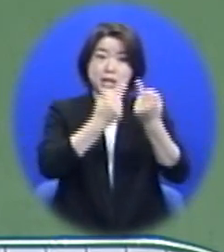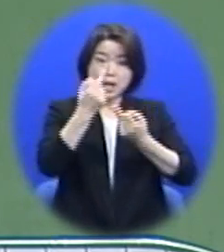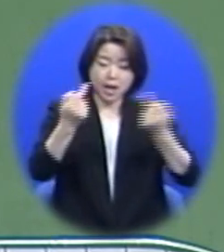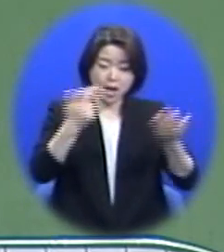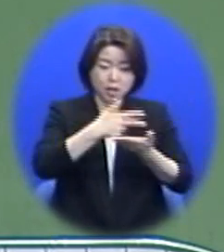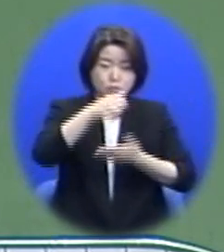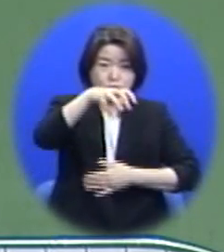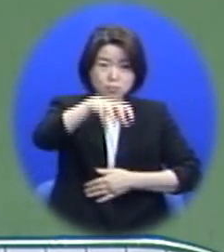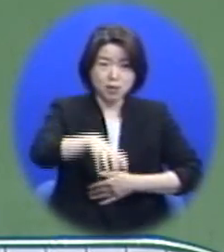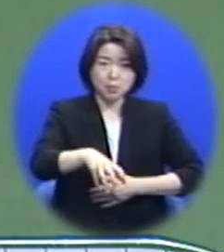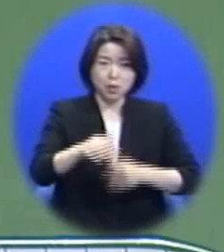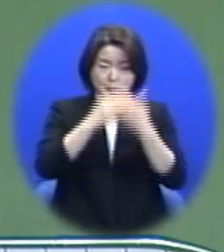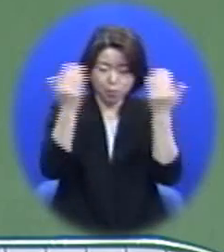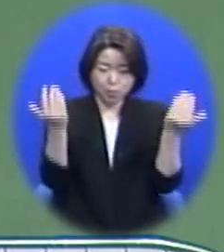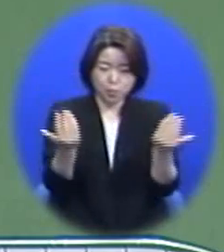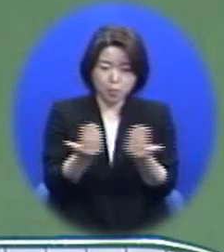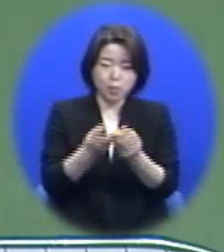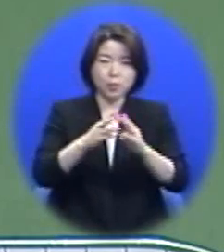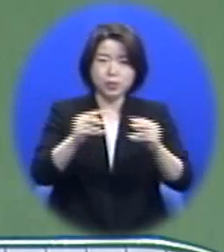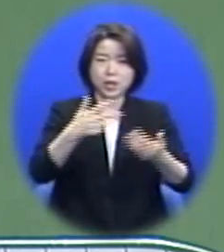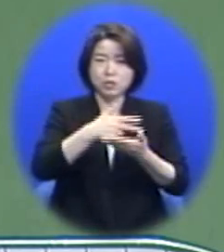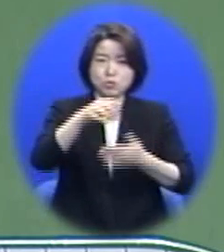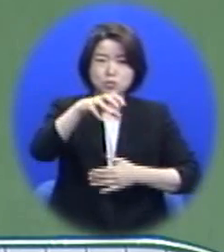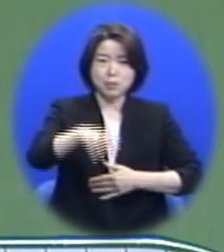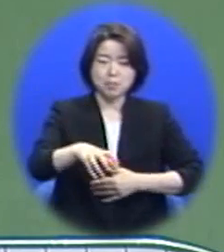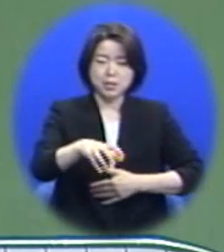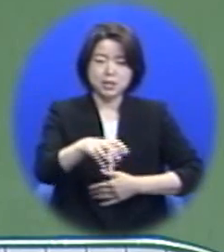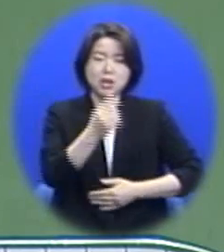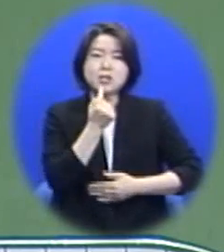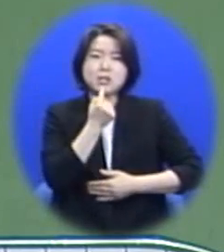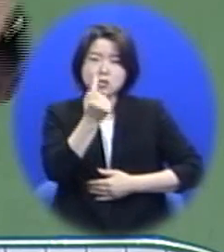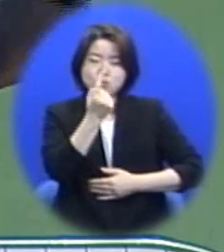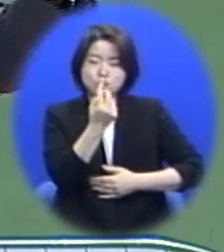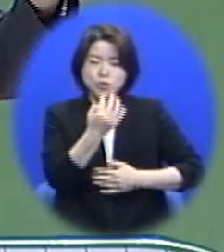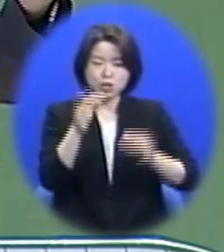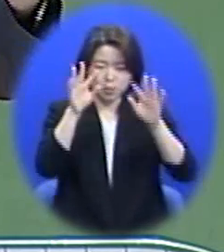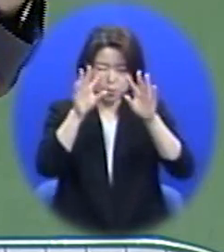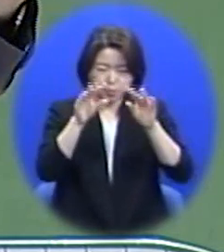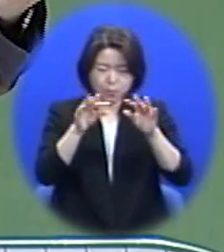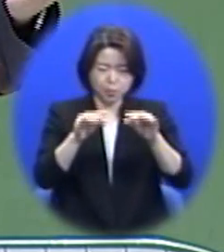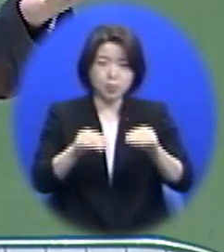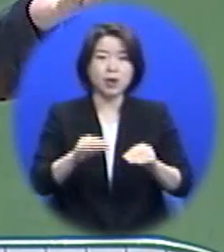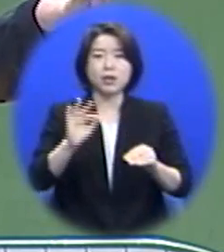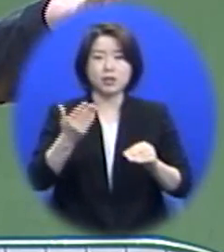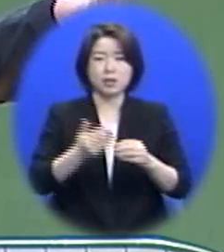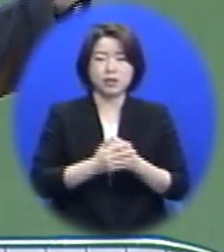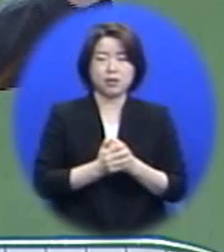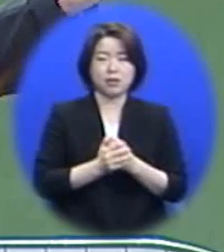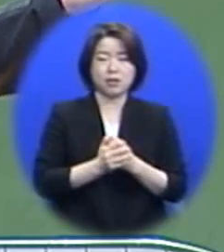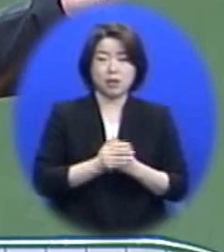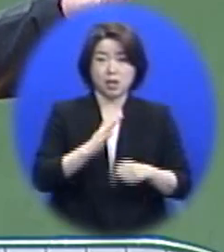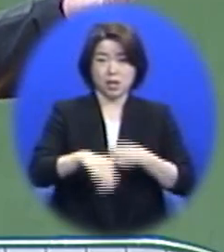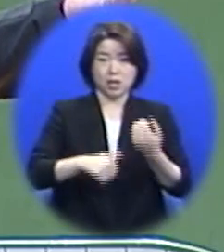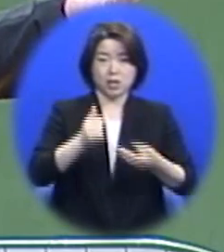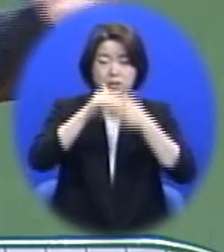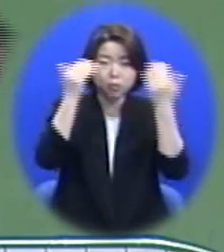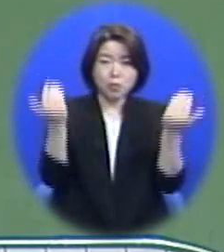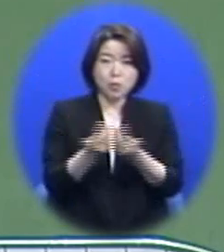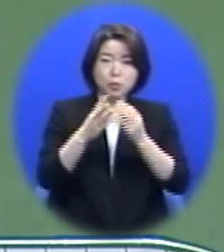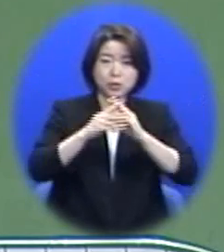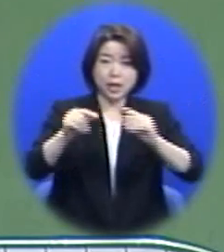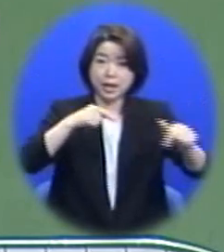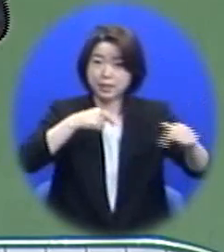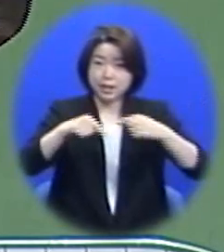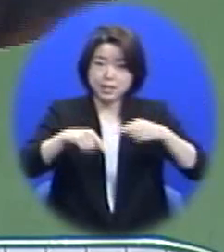온 땅 주님 앞에서 초처럼 녹아버린다 하나님이 온 세상을 다스리는 것이 드러나면